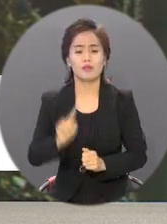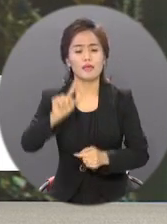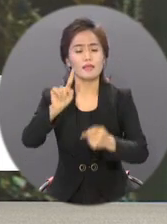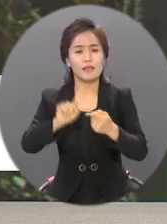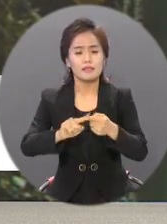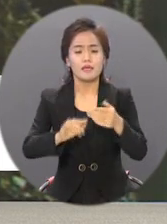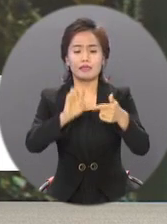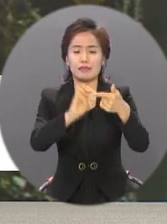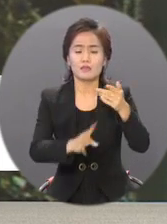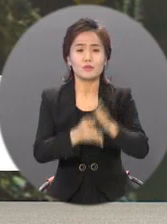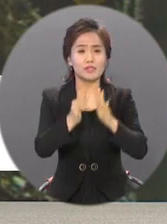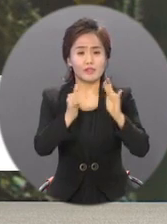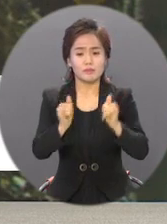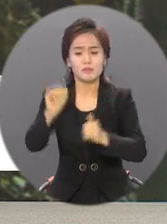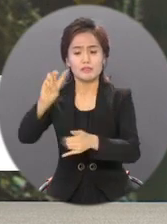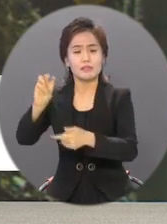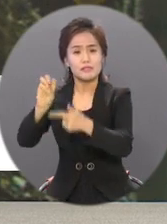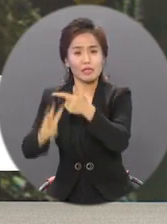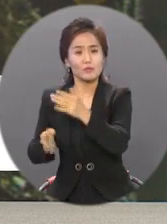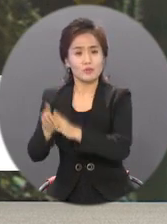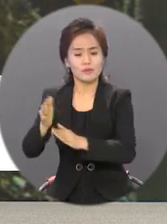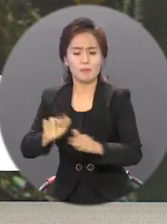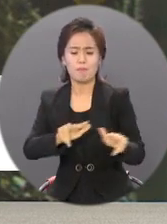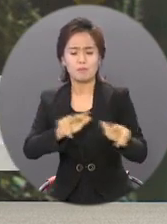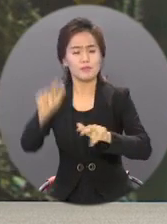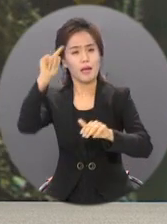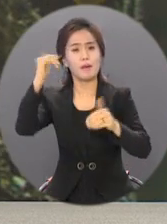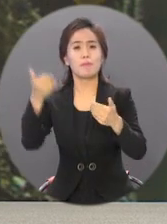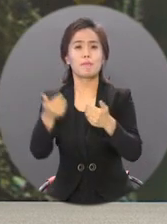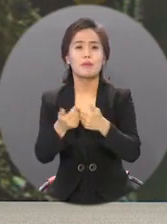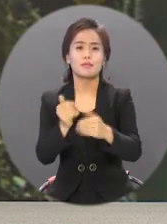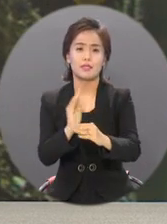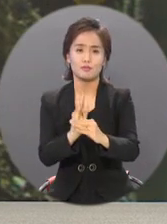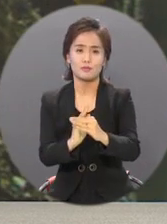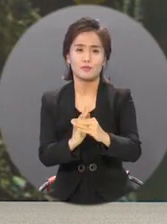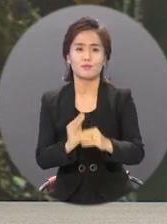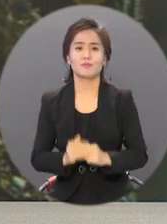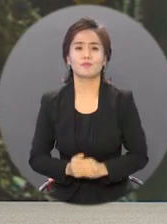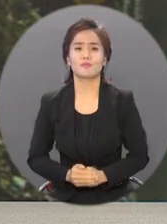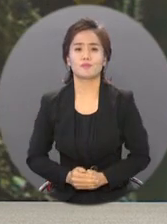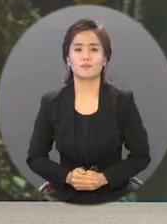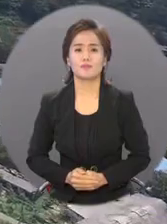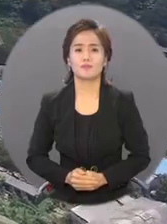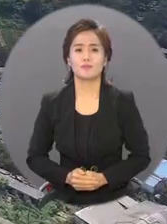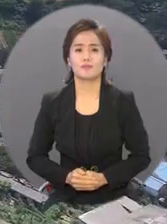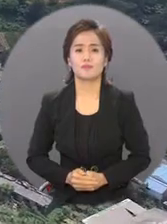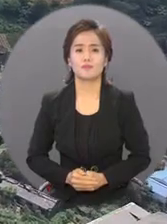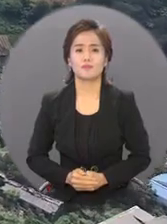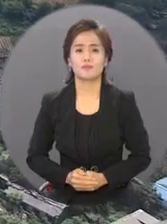이에 나주 시민들과 나주시는 즉각 반발하고 있습니다 보도에 김영창 기자입니다